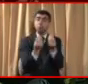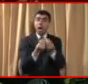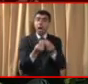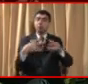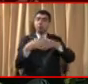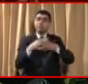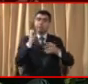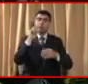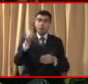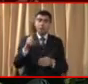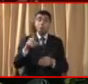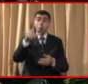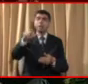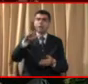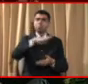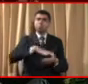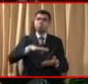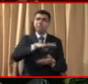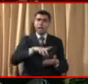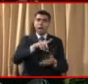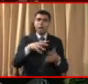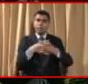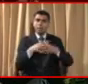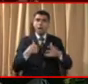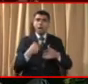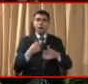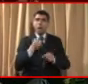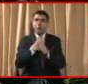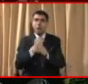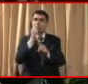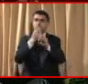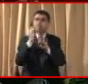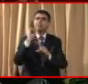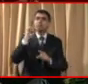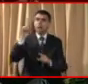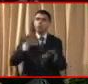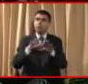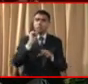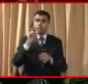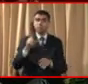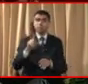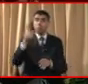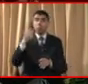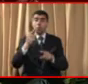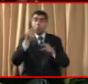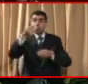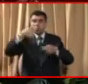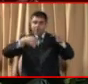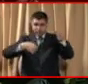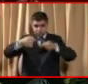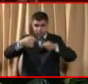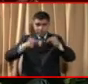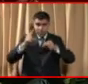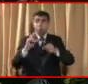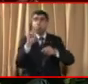الاماكن اللي نجحنا في هذه القضيه هذه بلا ما نعطي امثله، راكم كتعرفوا الا مشيتي للمضيق داك لاركتيكتور ديالهم وداك ليكليراج وداك الشيء كله